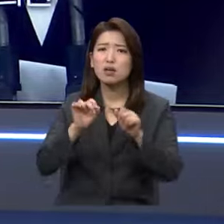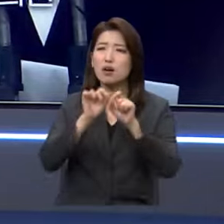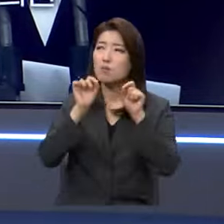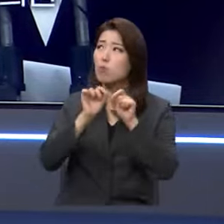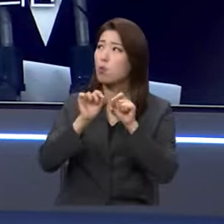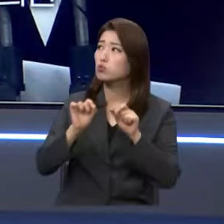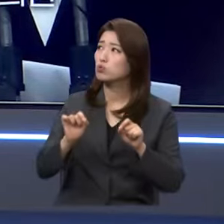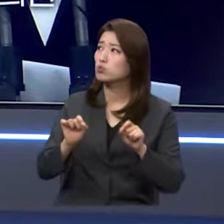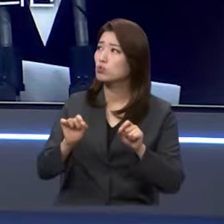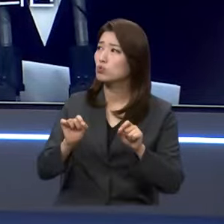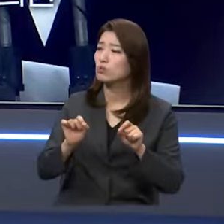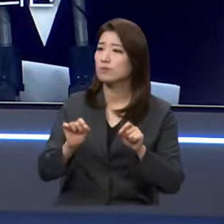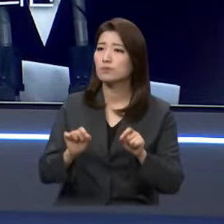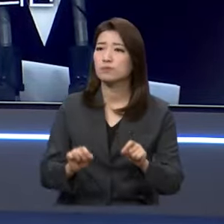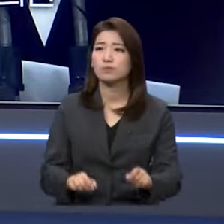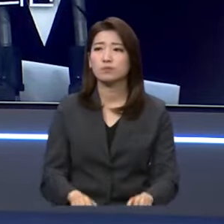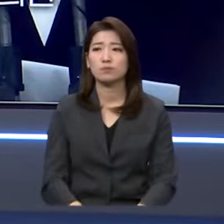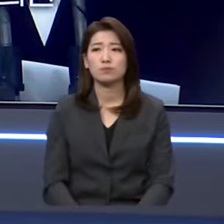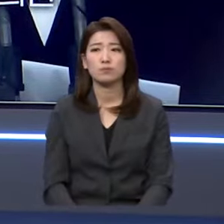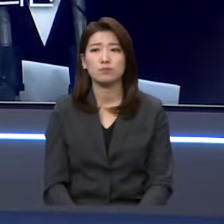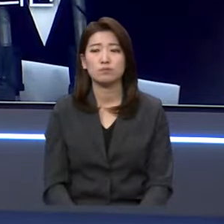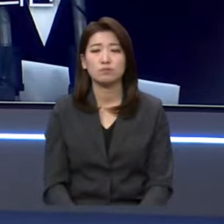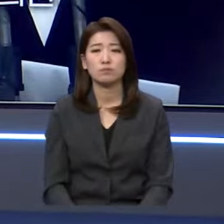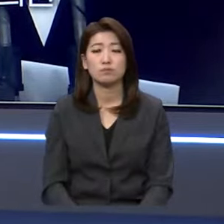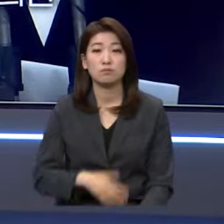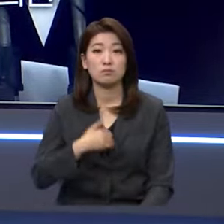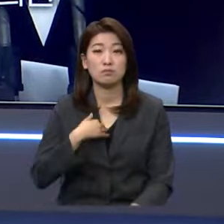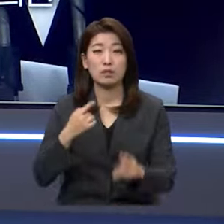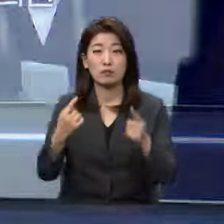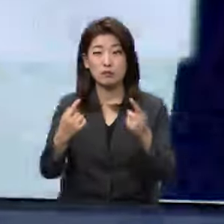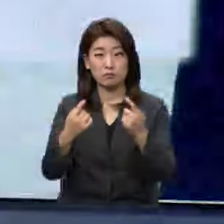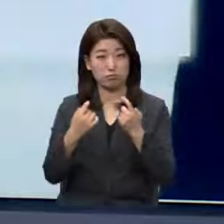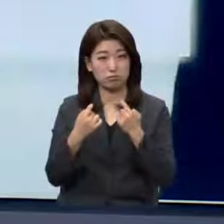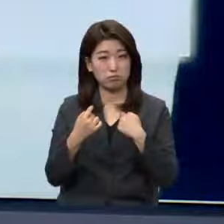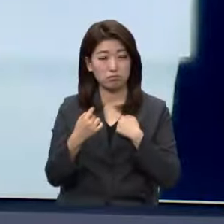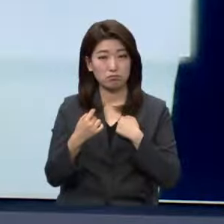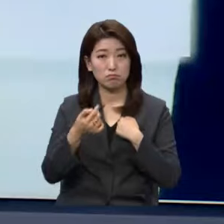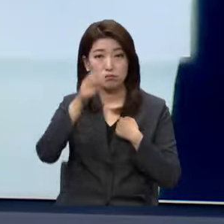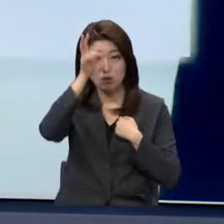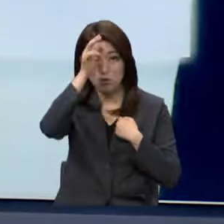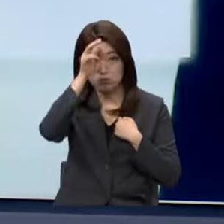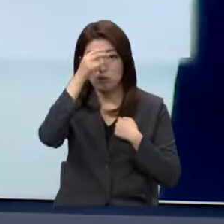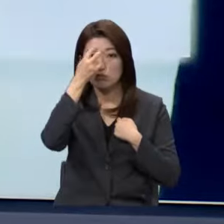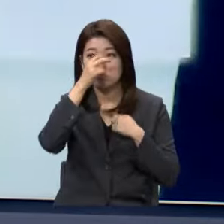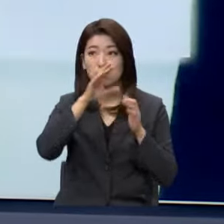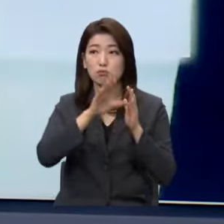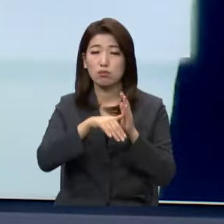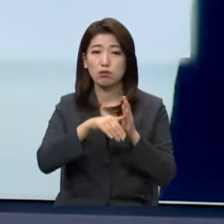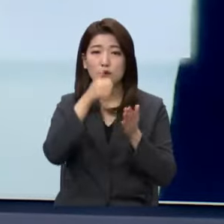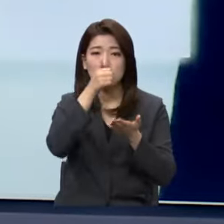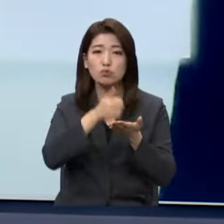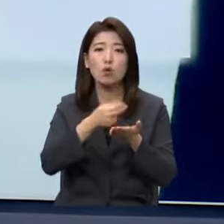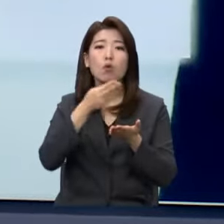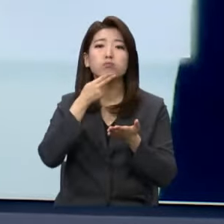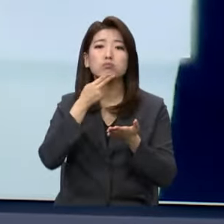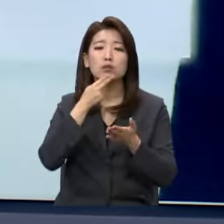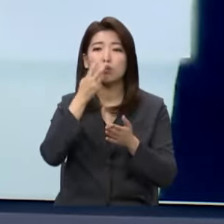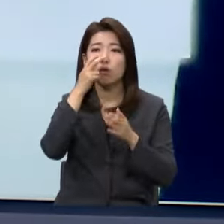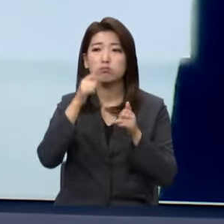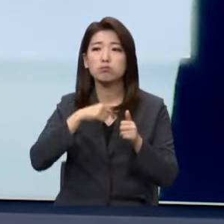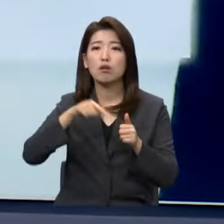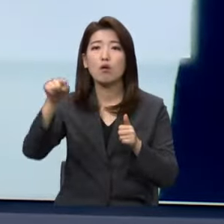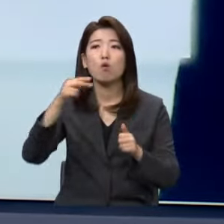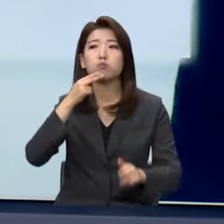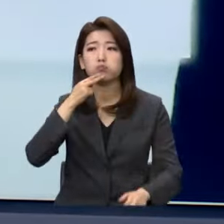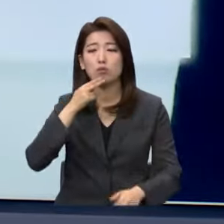입장을 밝힌다이 내가 갖고 있는 이런 의혹들 경찰 수사에서 무혐의 불송치 된 건데 난 기소되지